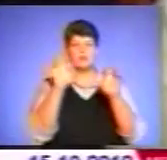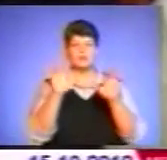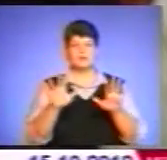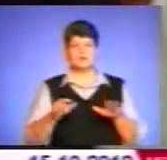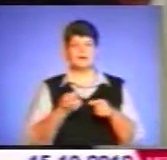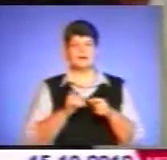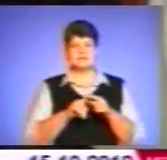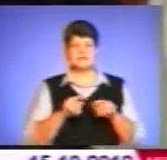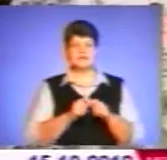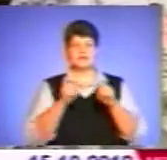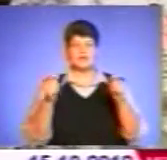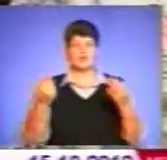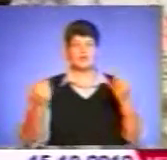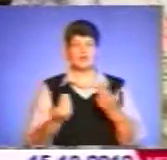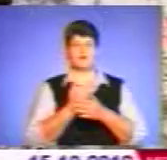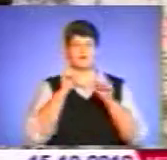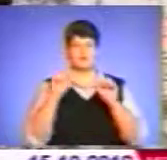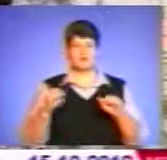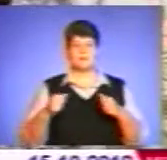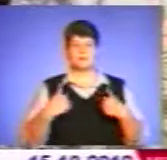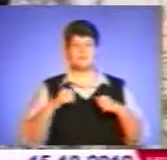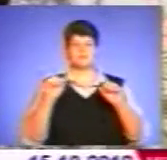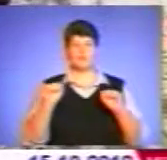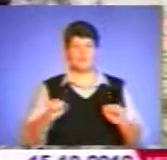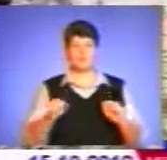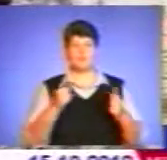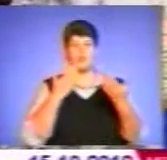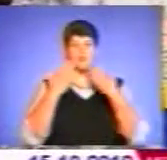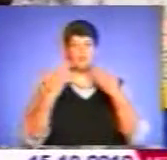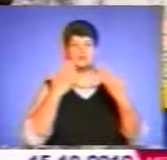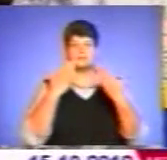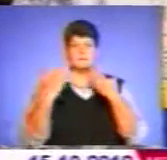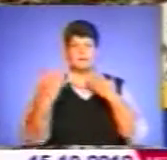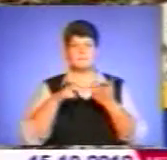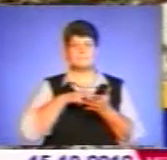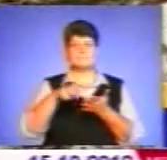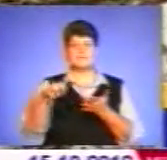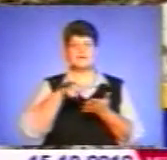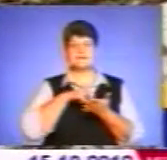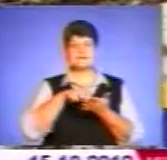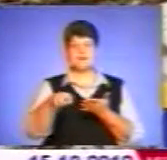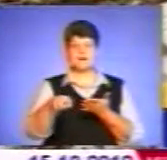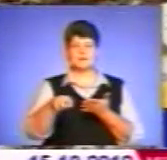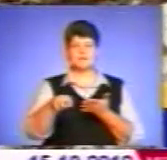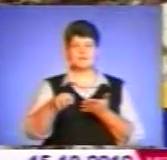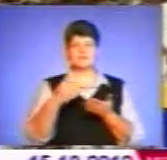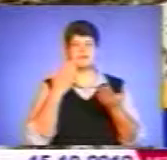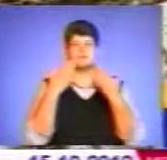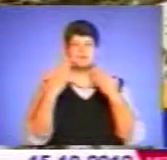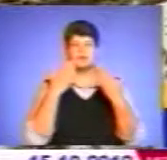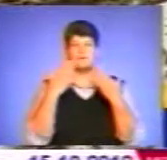для них нові можливості. Ми зможемо спілкуватися з другими, писати. Спілкуватися і